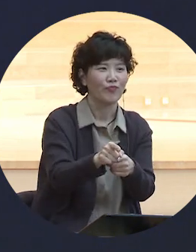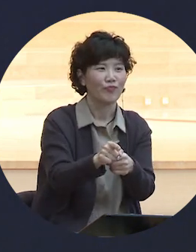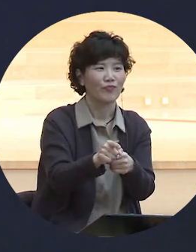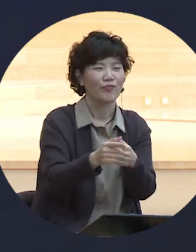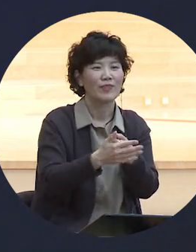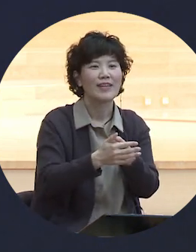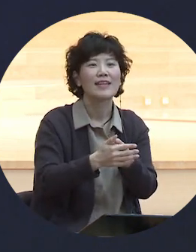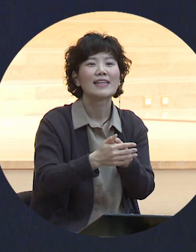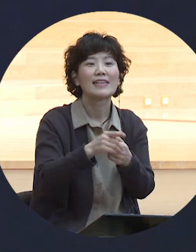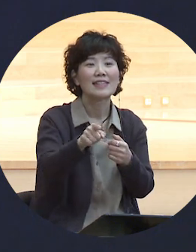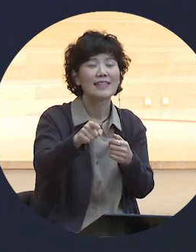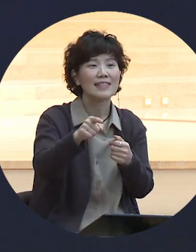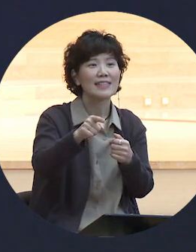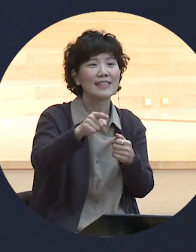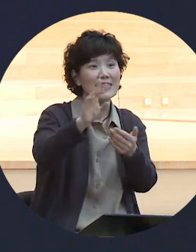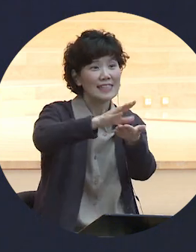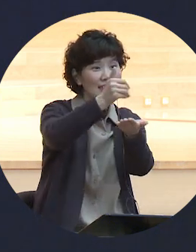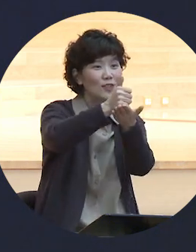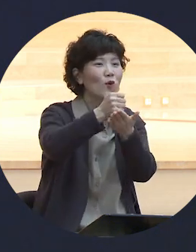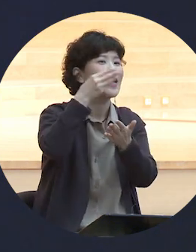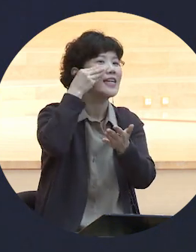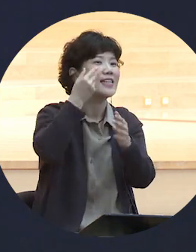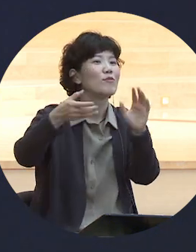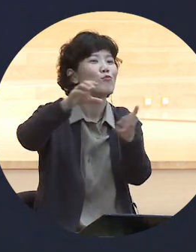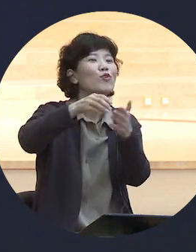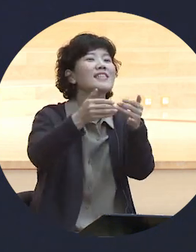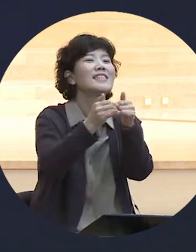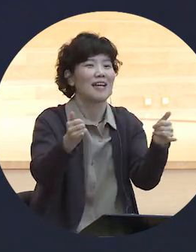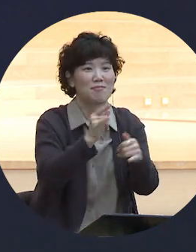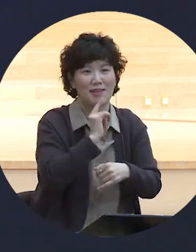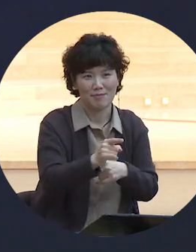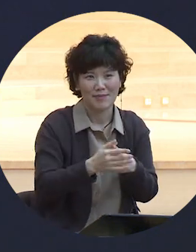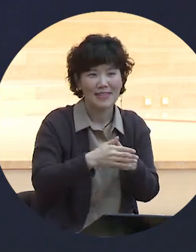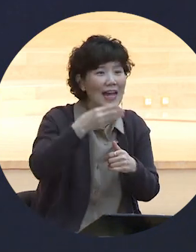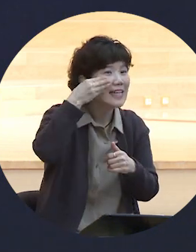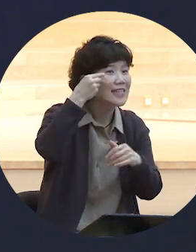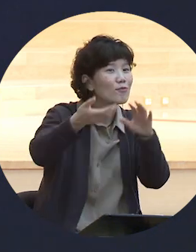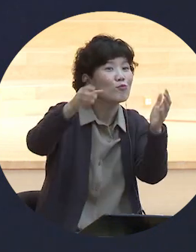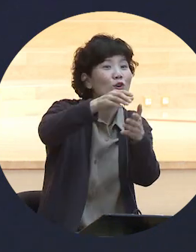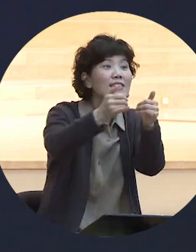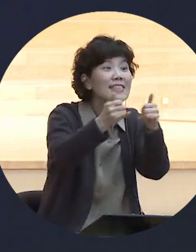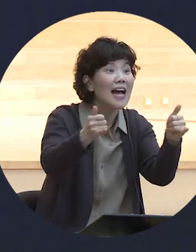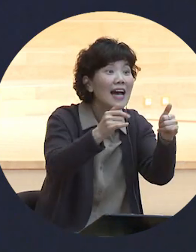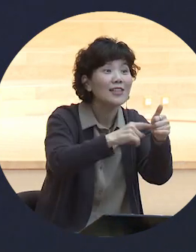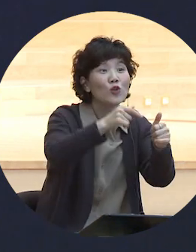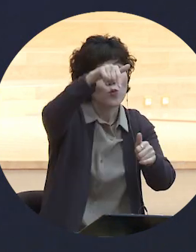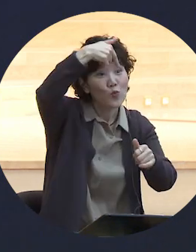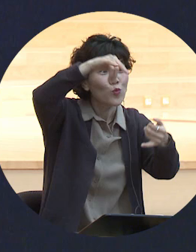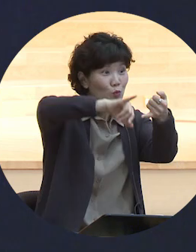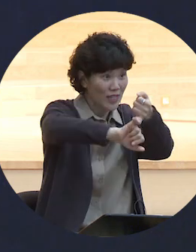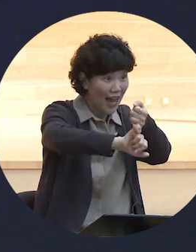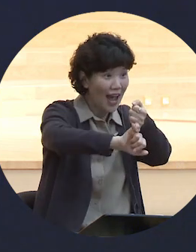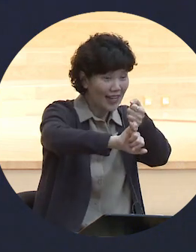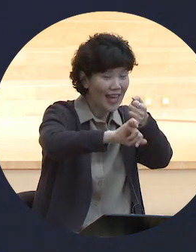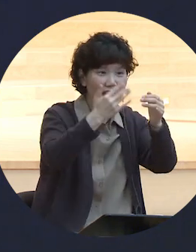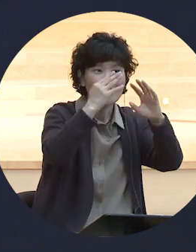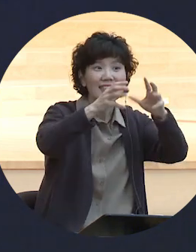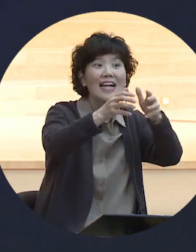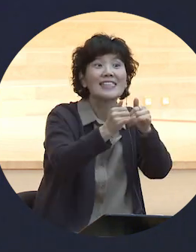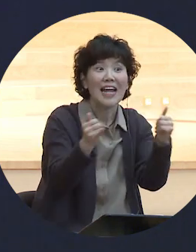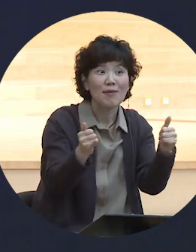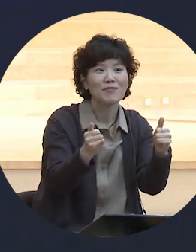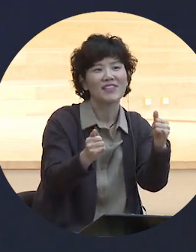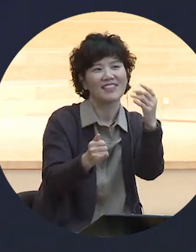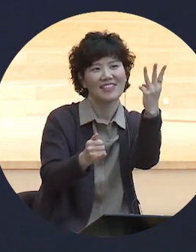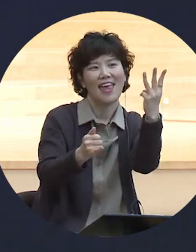문자 그대로 기름 부음 받은 자, 그런 의미잖아요. 여러분이 아시는 것처럼 기름 부음 받은 자는 구약의 이스라엘 백성들 사이에 세 종류의 사람밖에